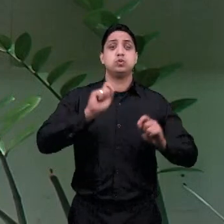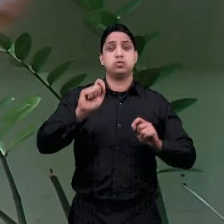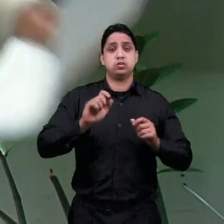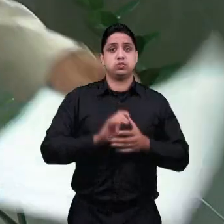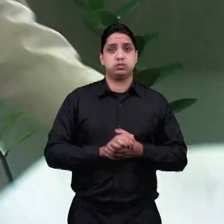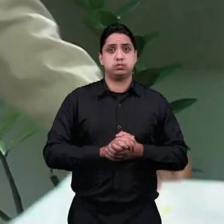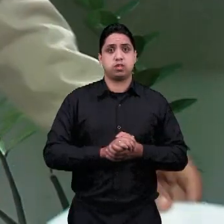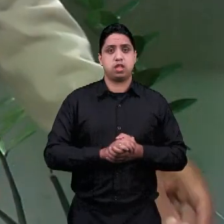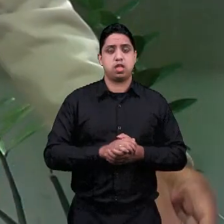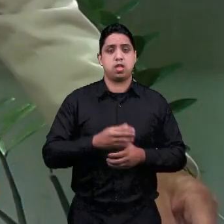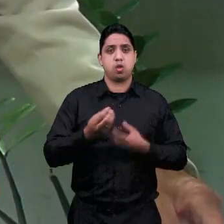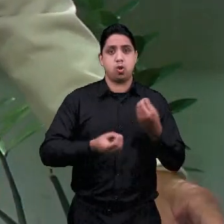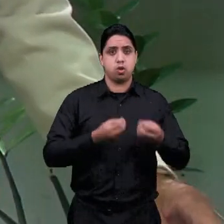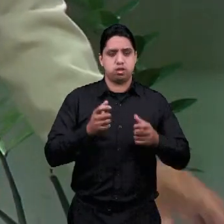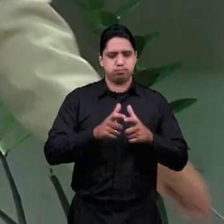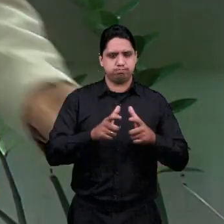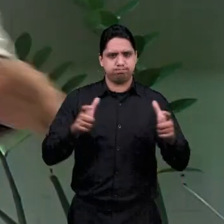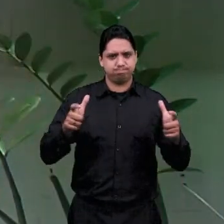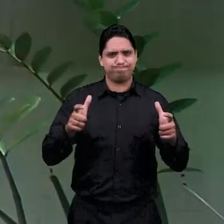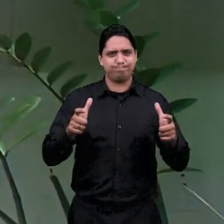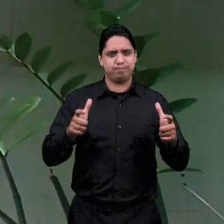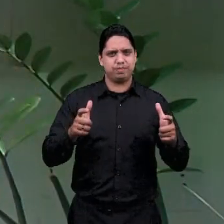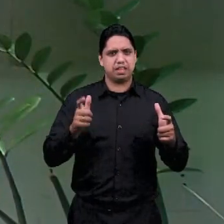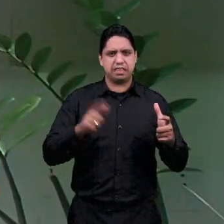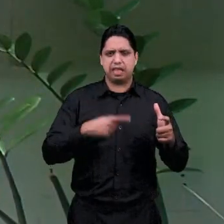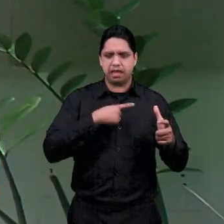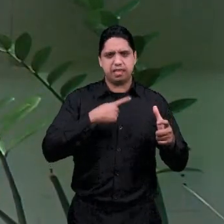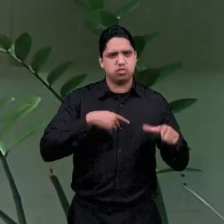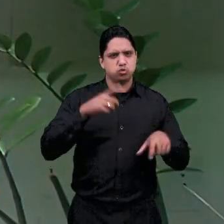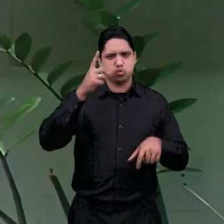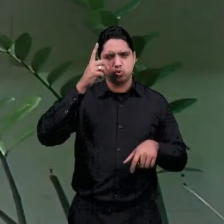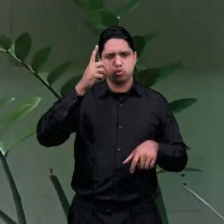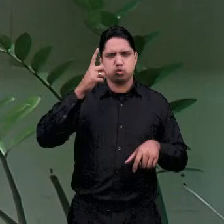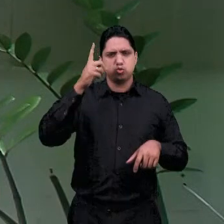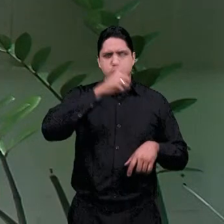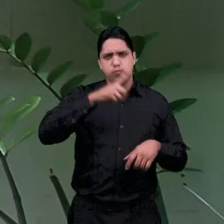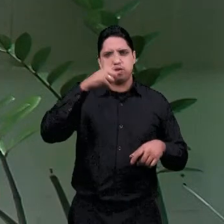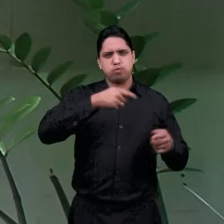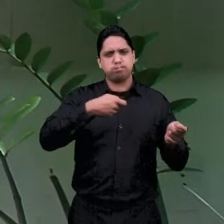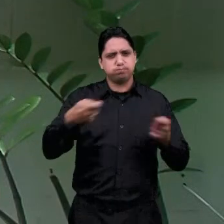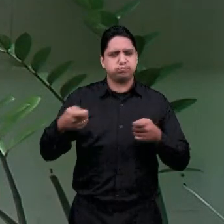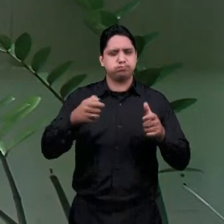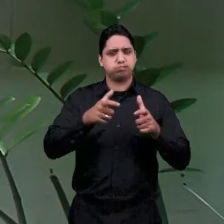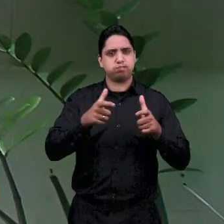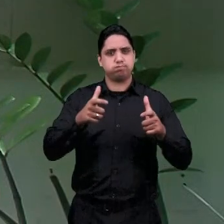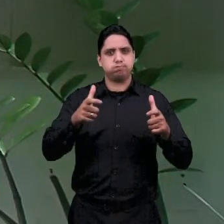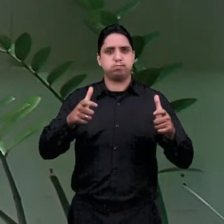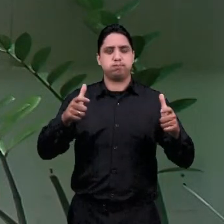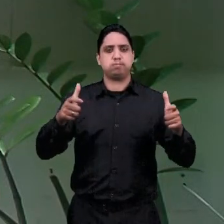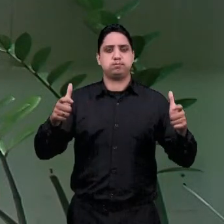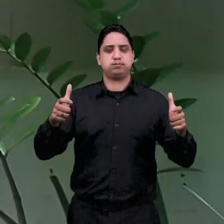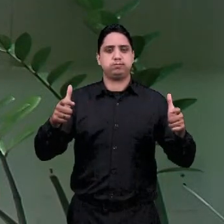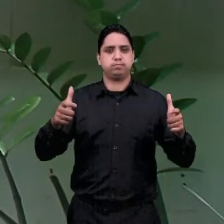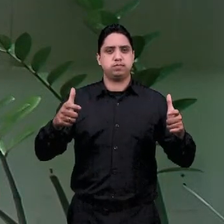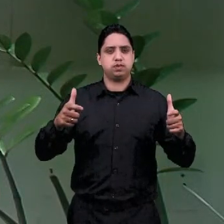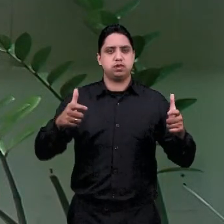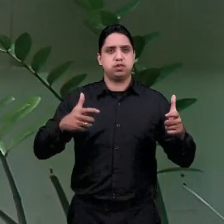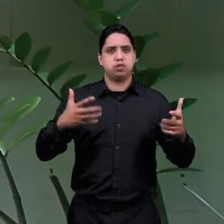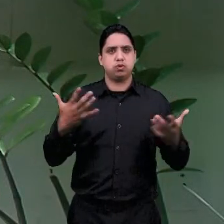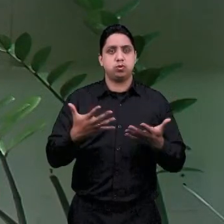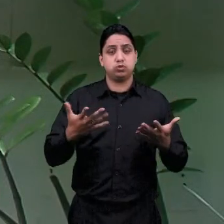dire que la croissance est exponentielle et nous avons aujourd'hui,